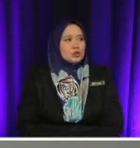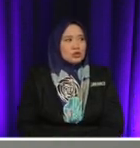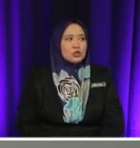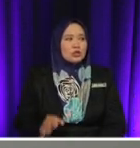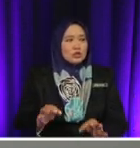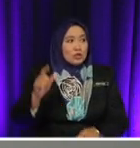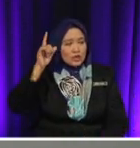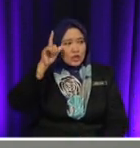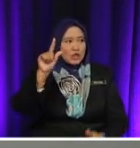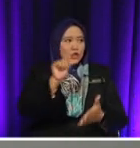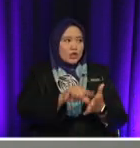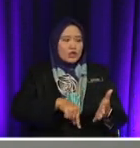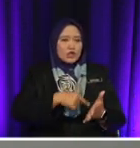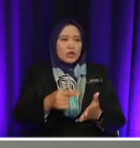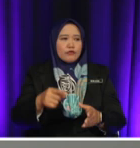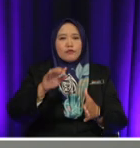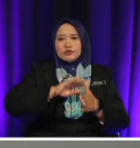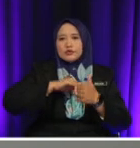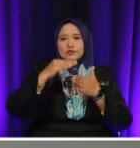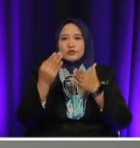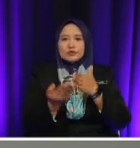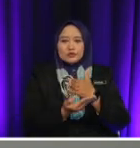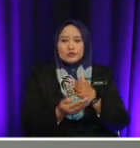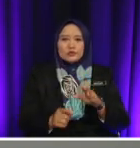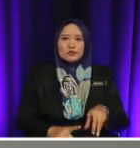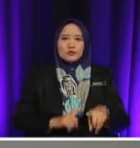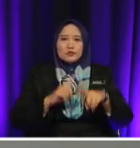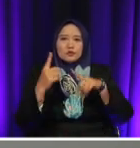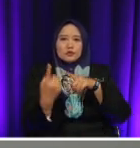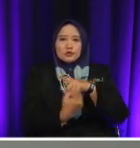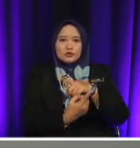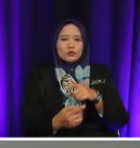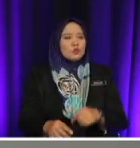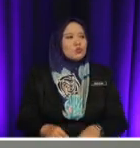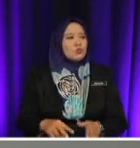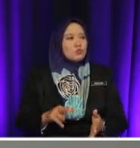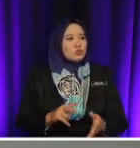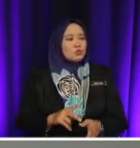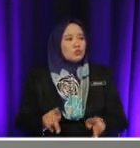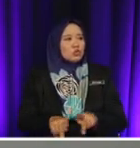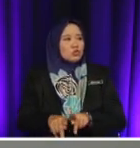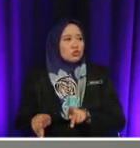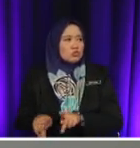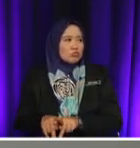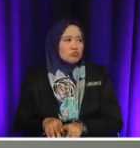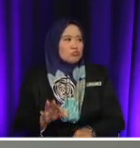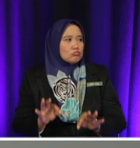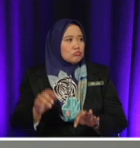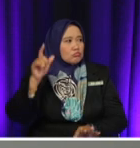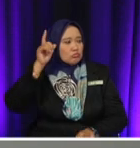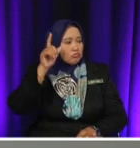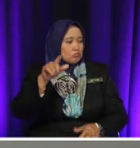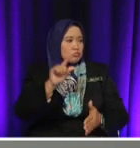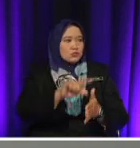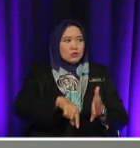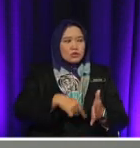lengkung pula okey kalaulah Ria tengok dekat sini di antara graf yang pertama graf kedua semua orang tahu